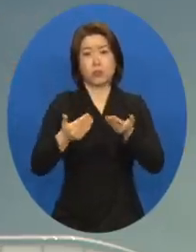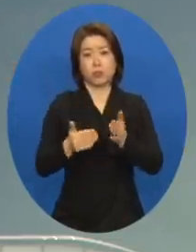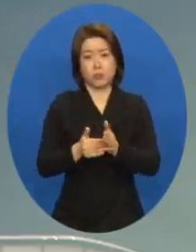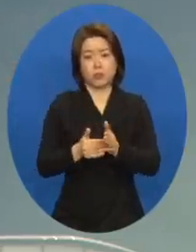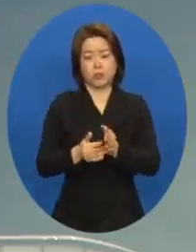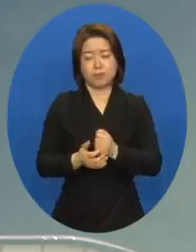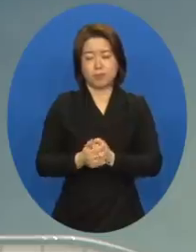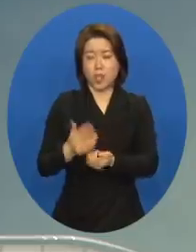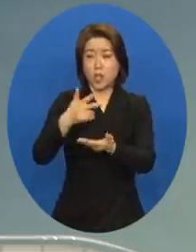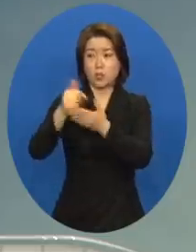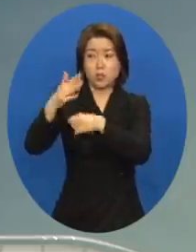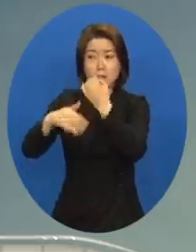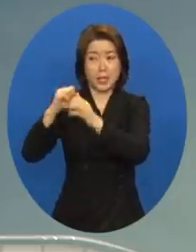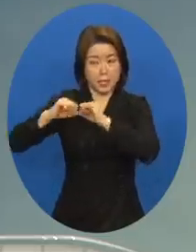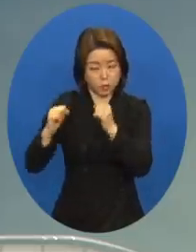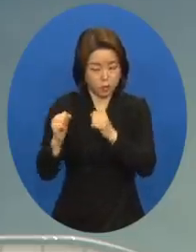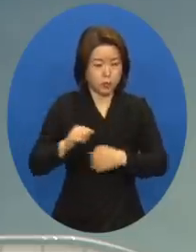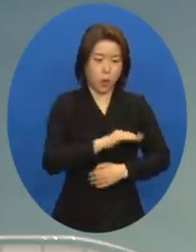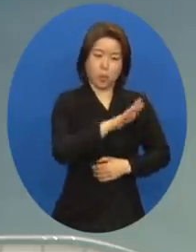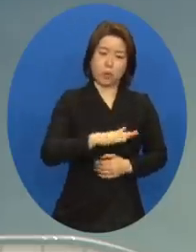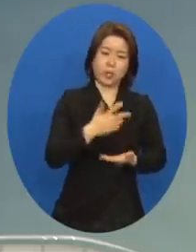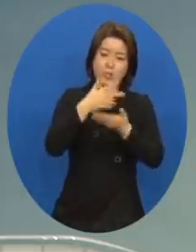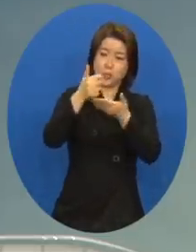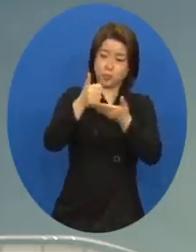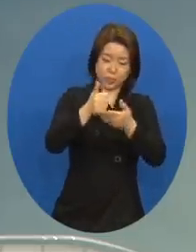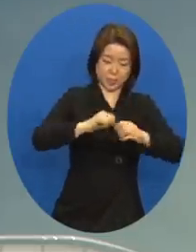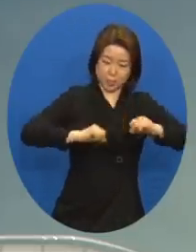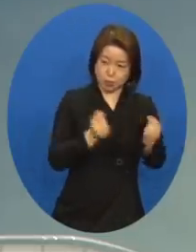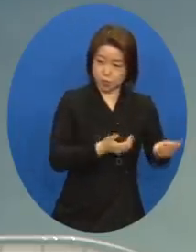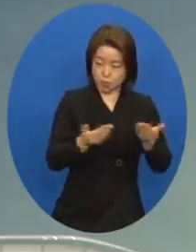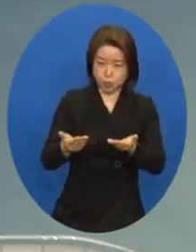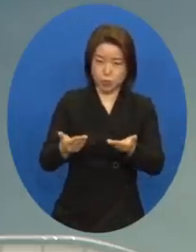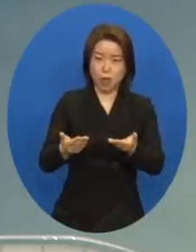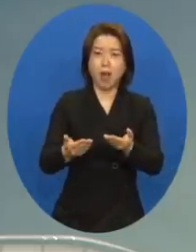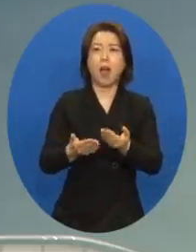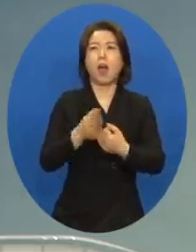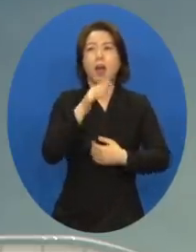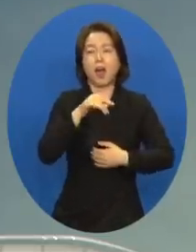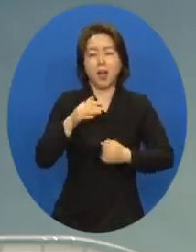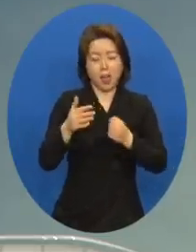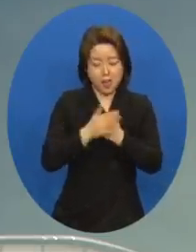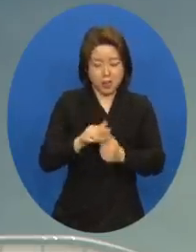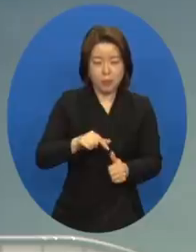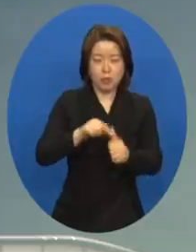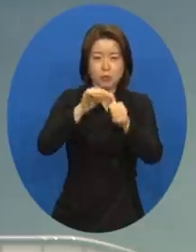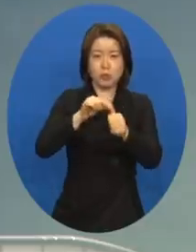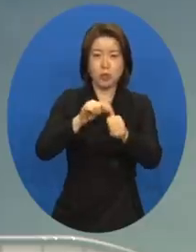주님은 하나님께 순종하고 우리는 주님께 순종하고 그래서 우리의 구원이 온전해지는 거죠.